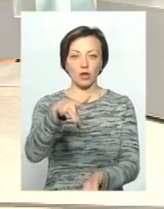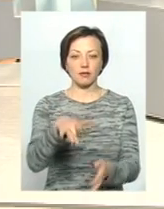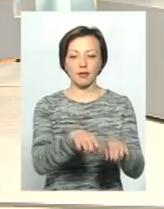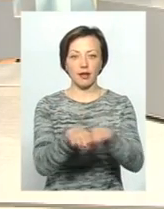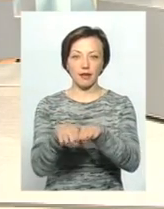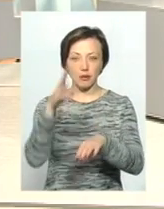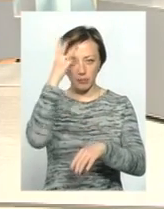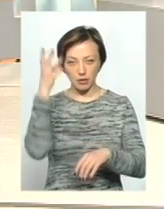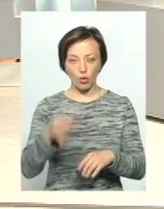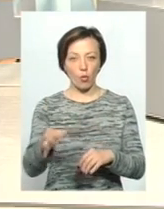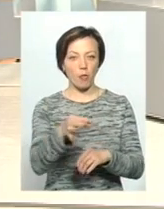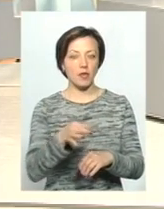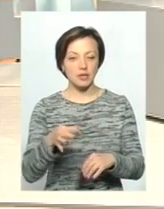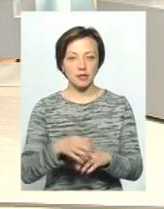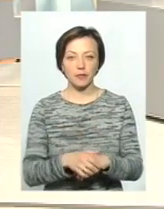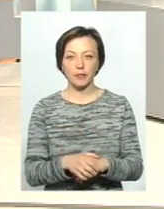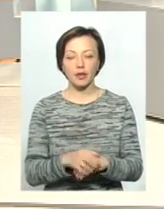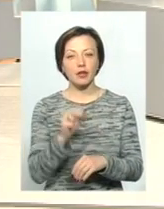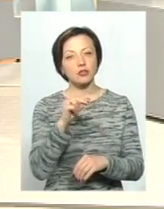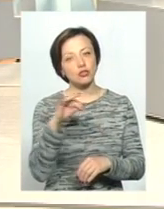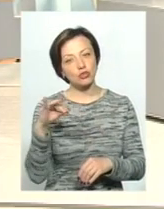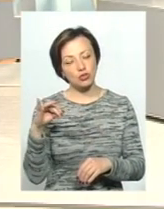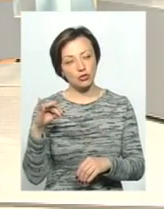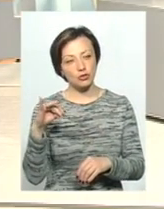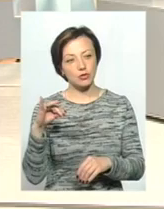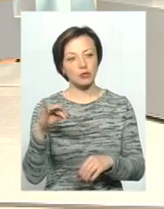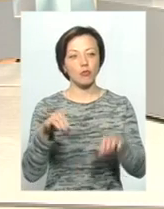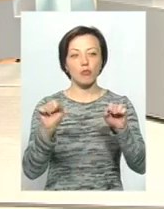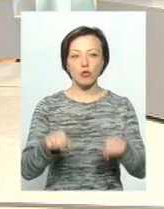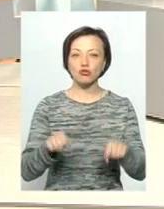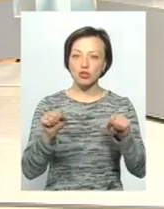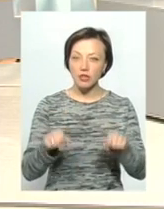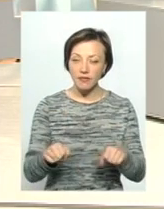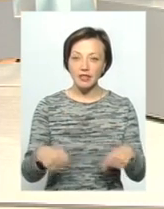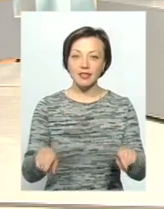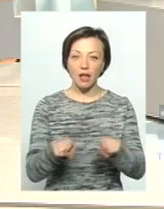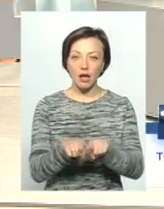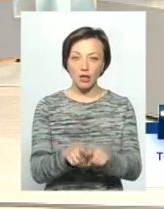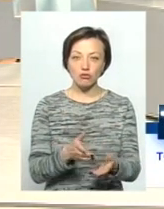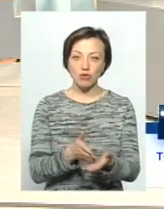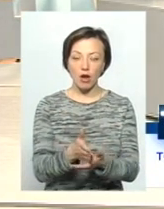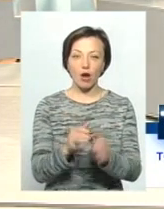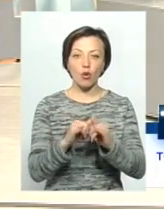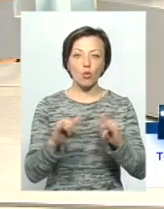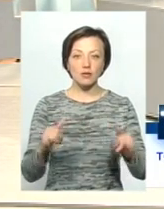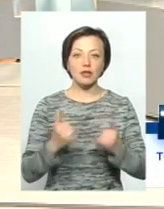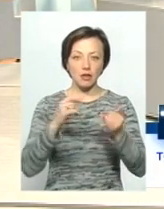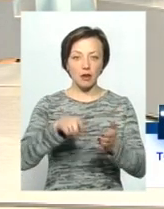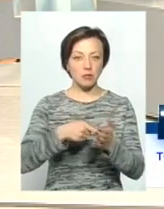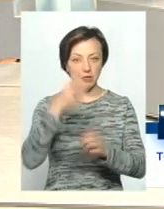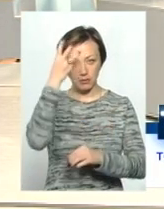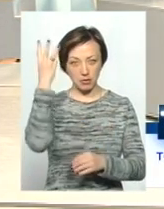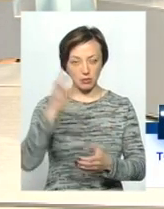рівні Хмельницької області. Чи можливий такий шлях розвитку для